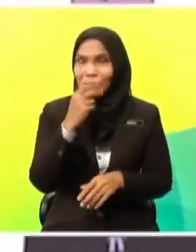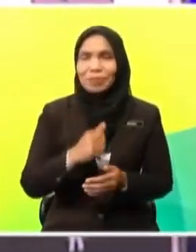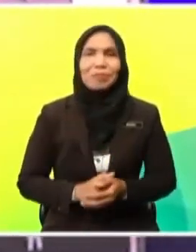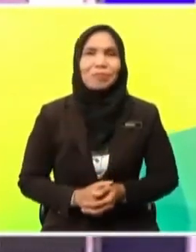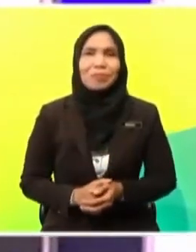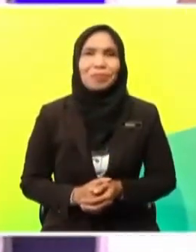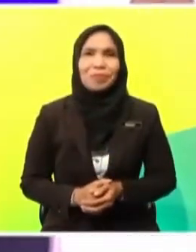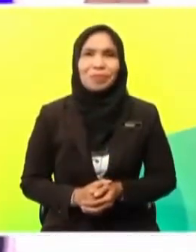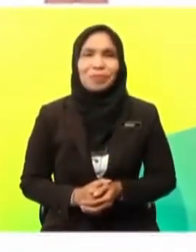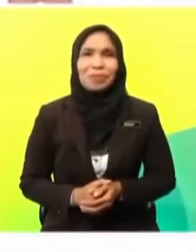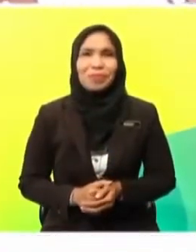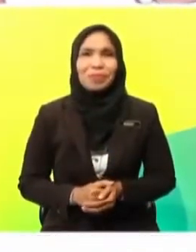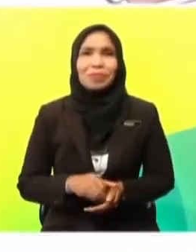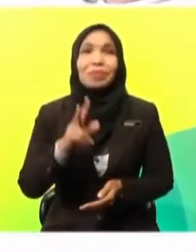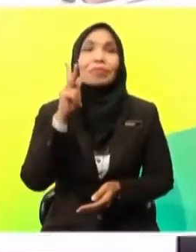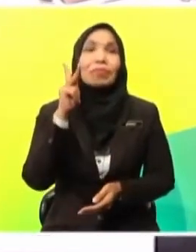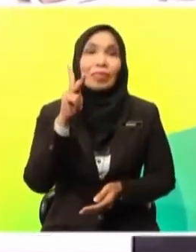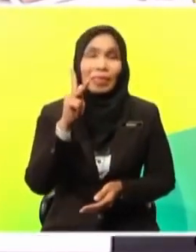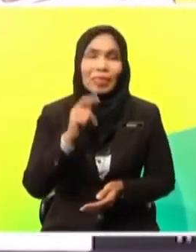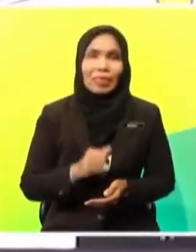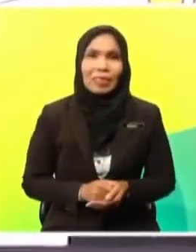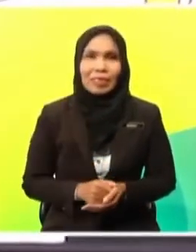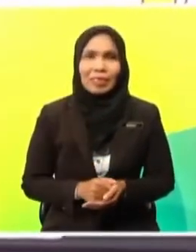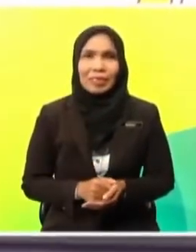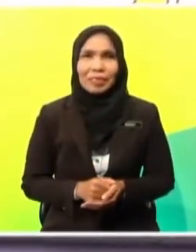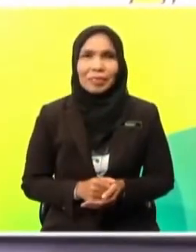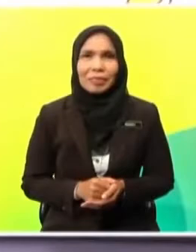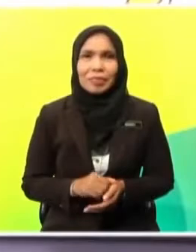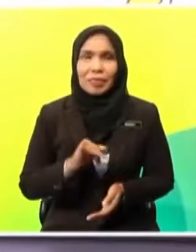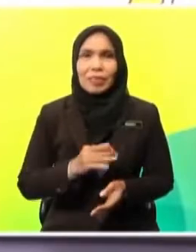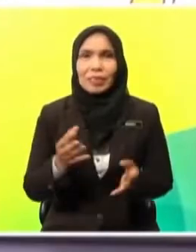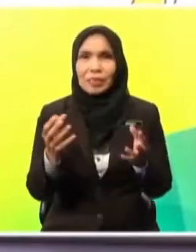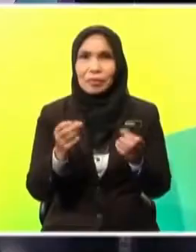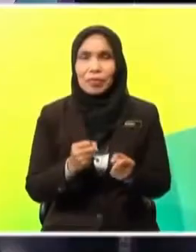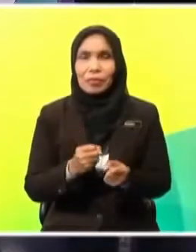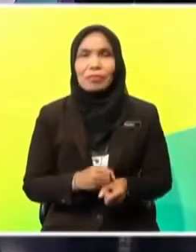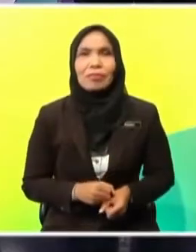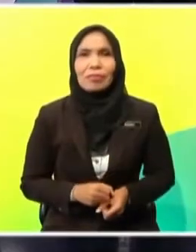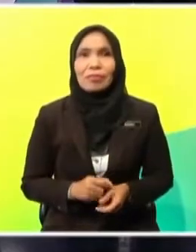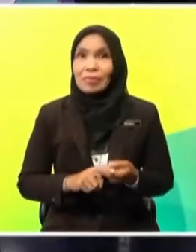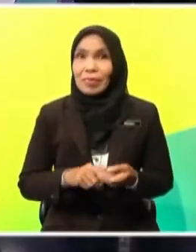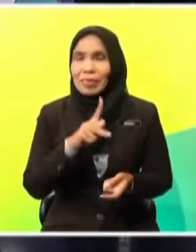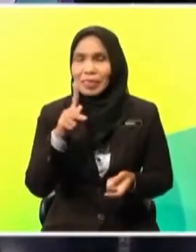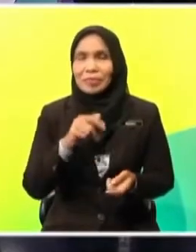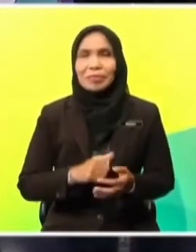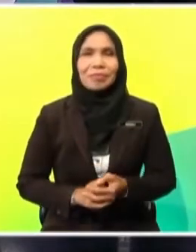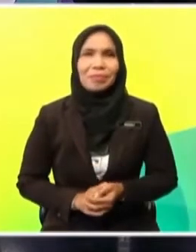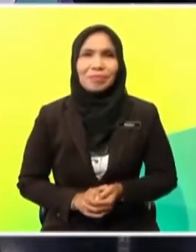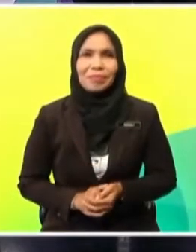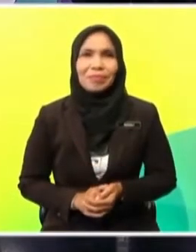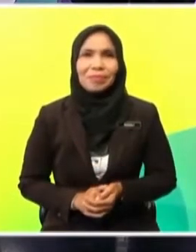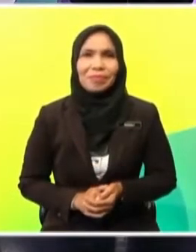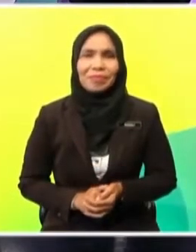enak tanyalah kayu you nah kaitkan kesal engkau istri aku ini kaki tertutup untuk belajar pada hari ini kita lihat gambar ini terlebih dahulu